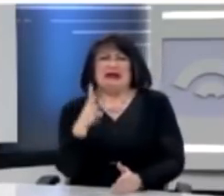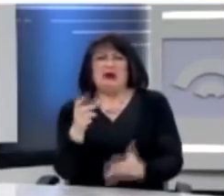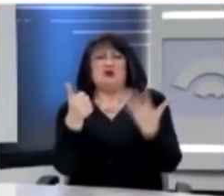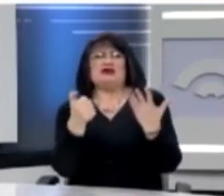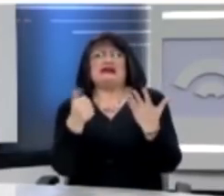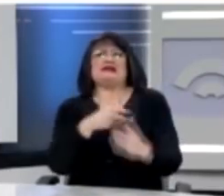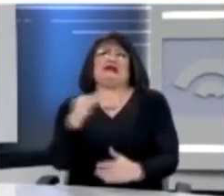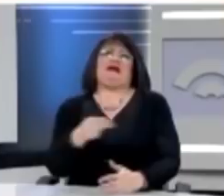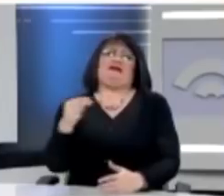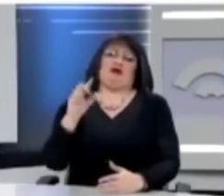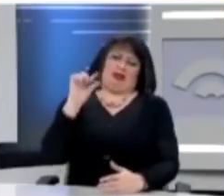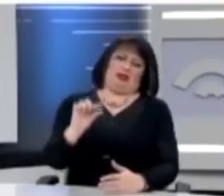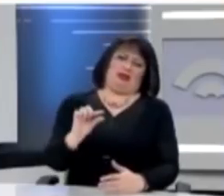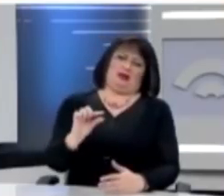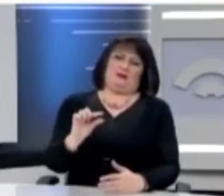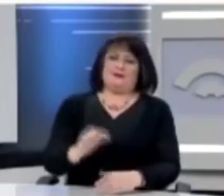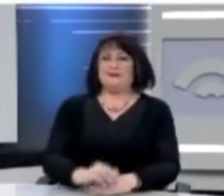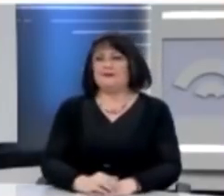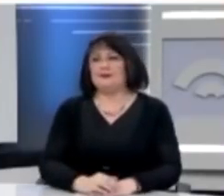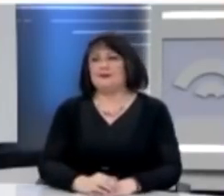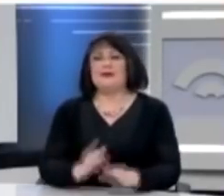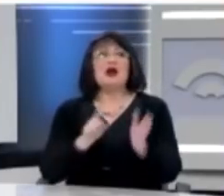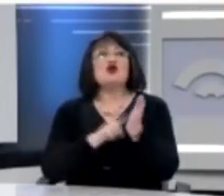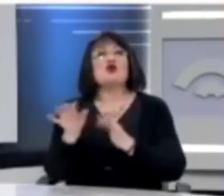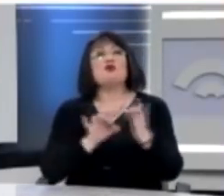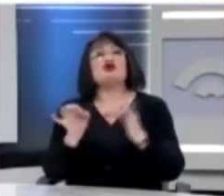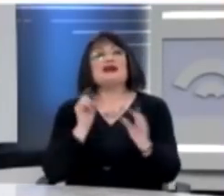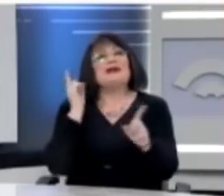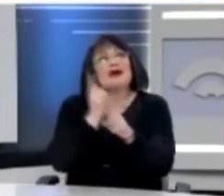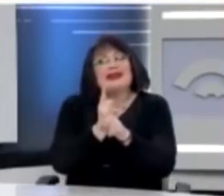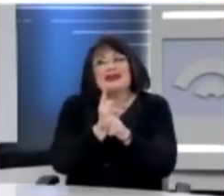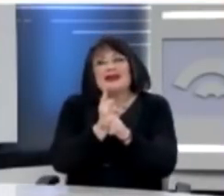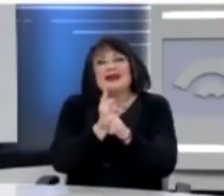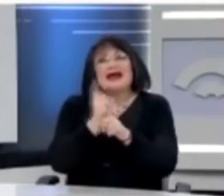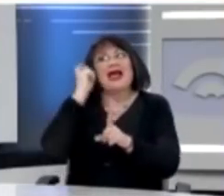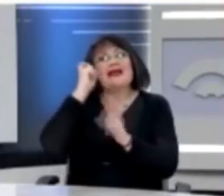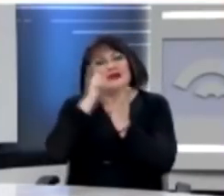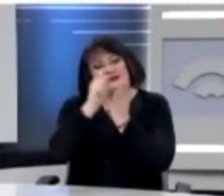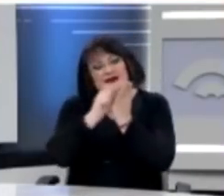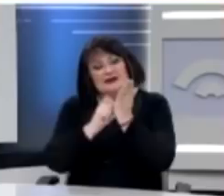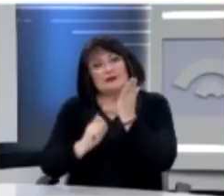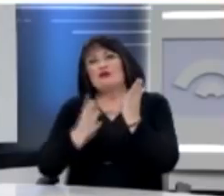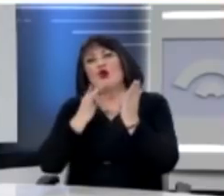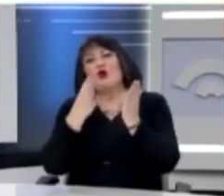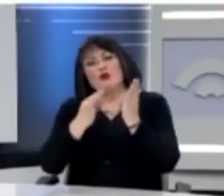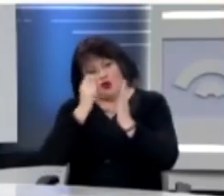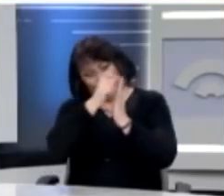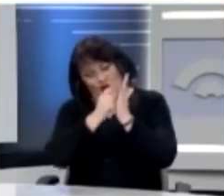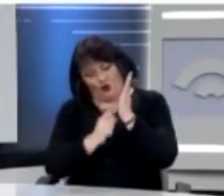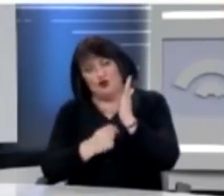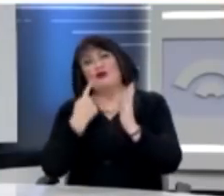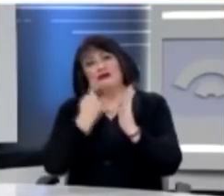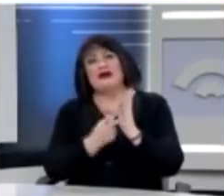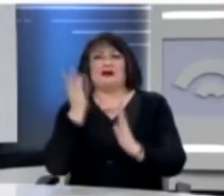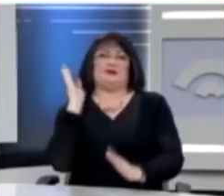360 ευρώ. Μέσα στο νομοσχέδιο και κυρίως μέσα στην αιτιολογική έκθεση φανερώνεται το νέο